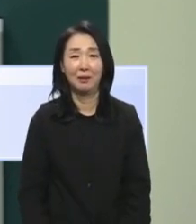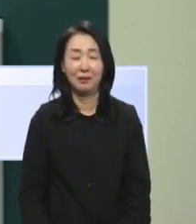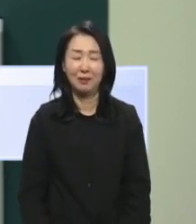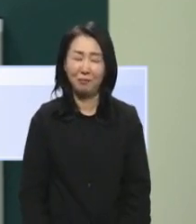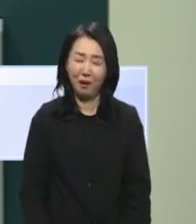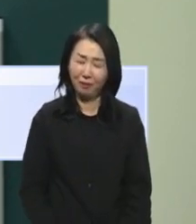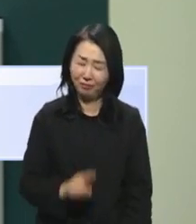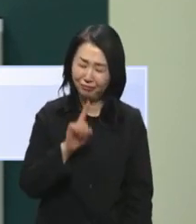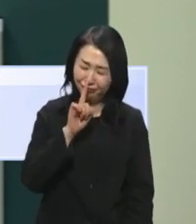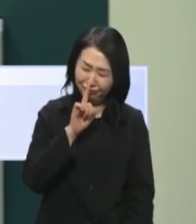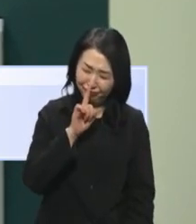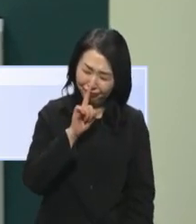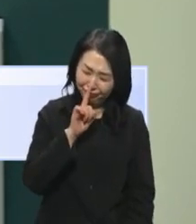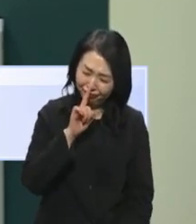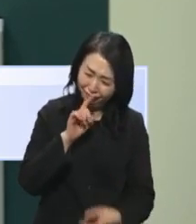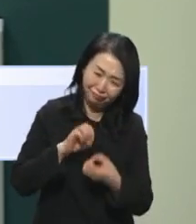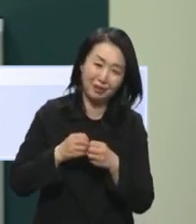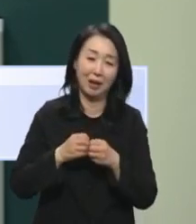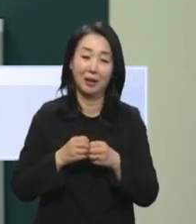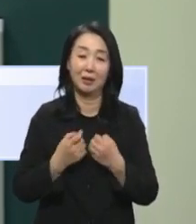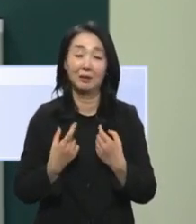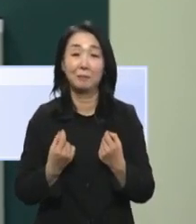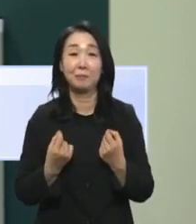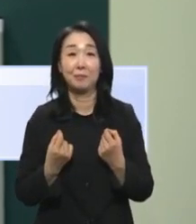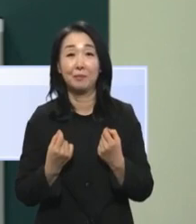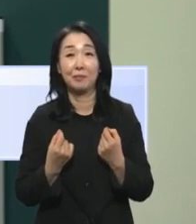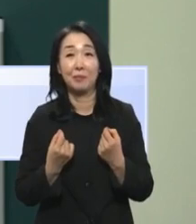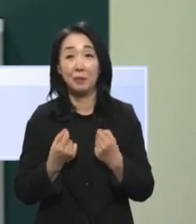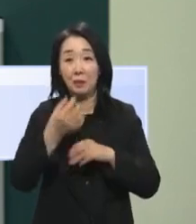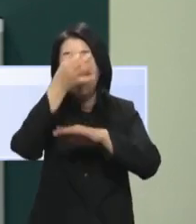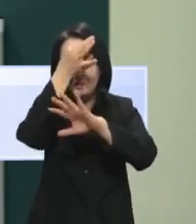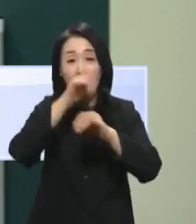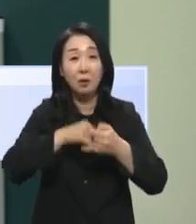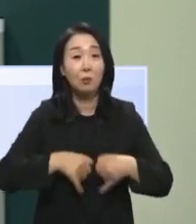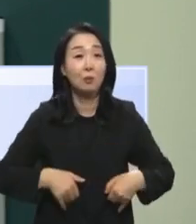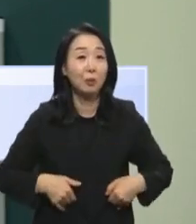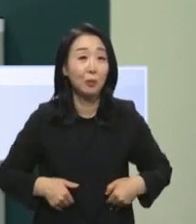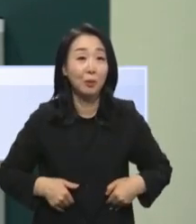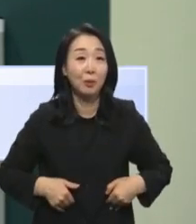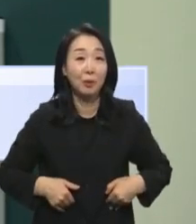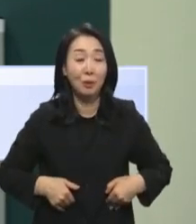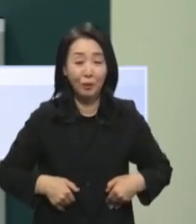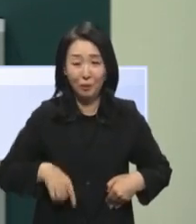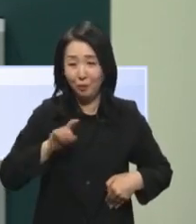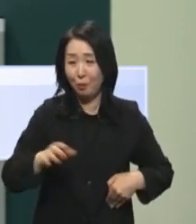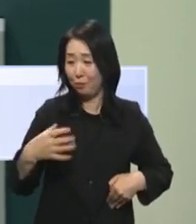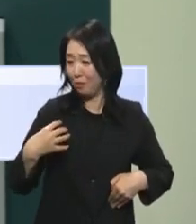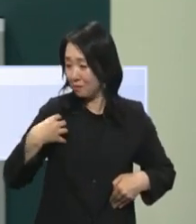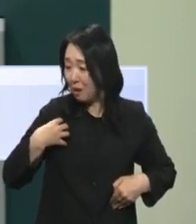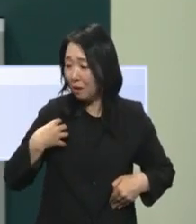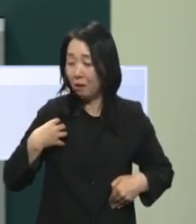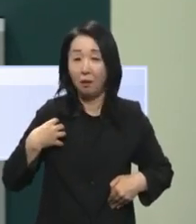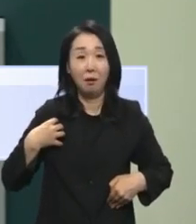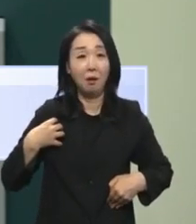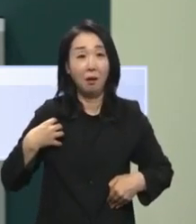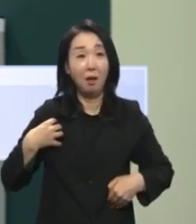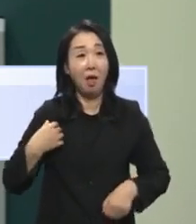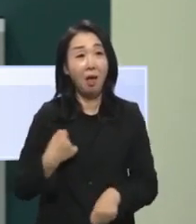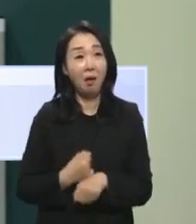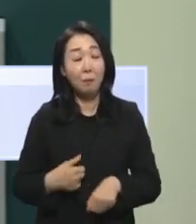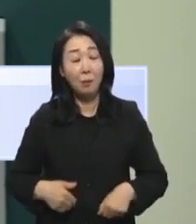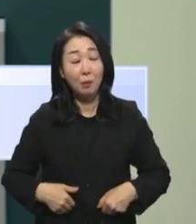변명이다 이렇게 보이고요네 어 사과할 건 사과를 하고 거기서부터 책임을 질 사람이 야만이 다시는 저런 일이